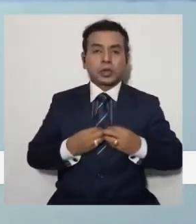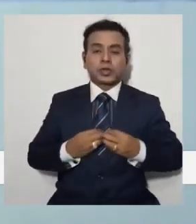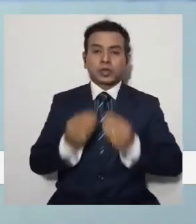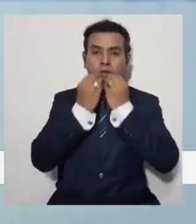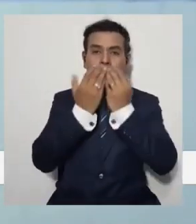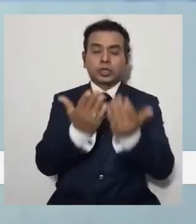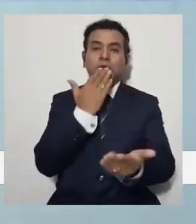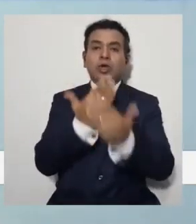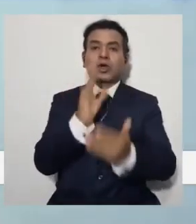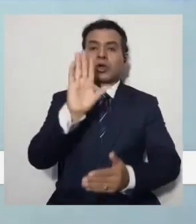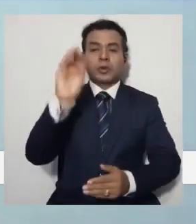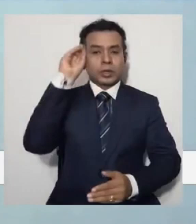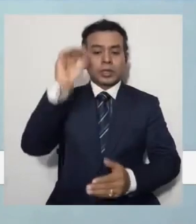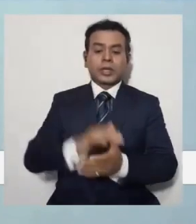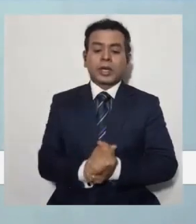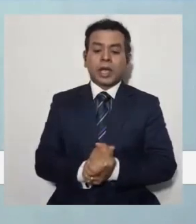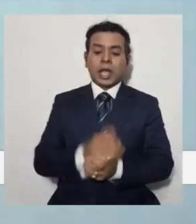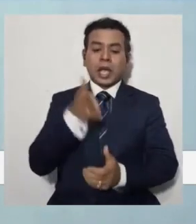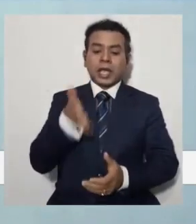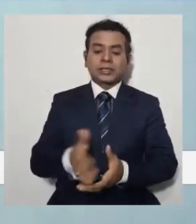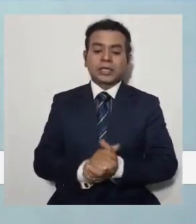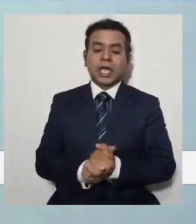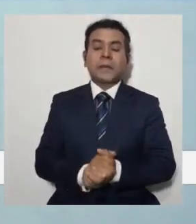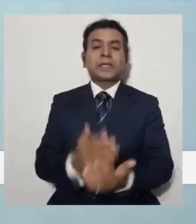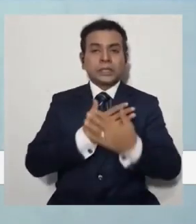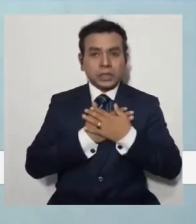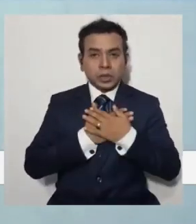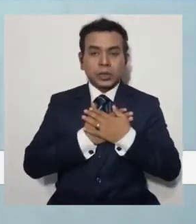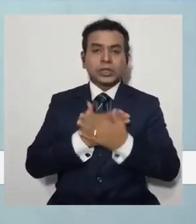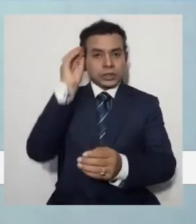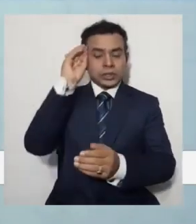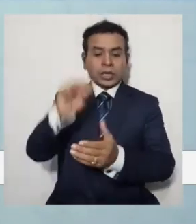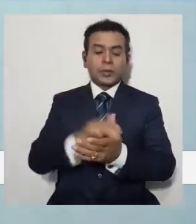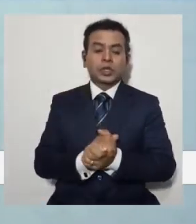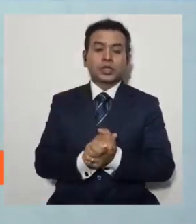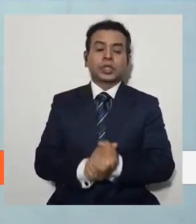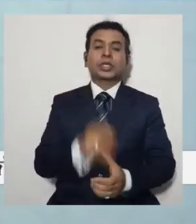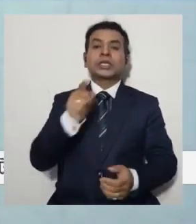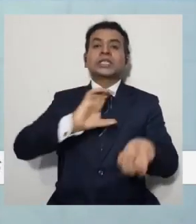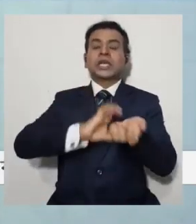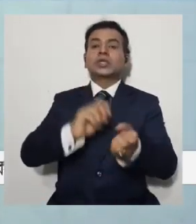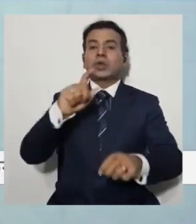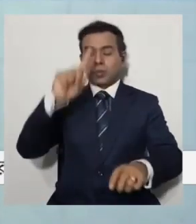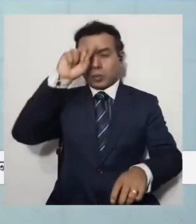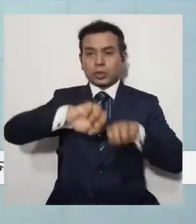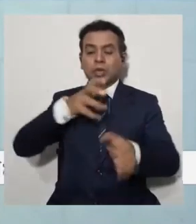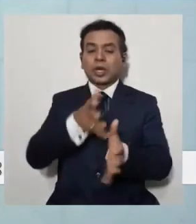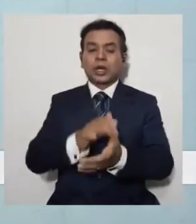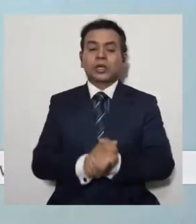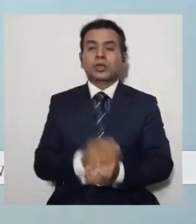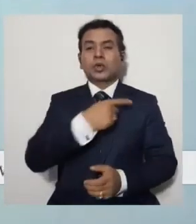জানাবো, সরাসরি স্বাস্থ্য মন্ত্রণালয়ের বাইরেও অনেক প্রতিষ্ঠান কোভিড-19 আক্রান্ত ব্যক্তি শনাক্ত